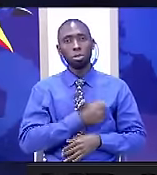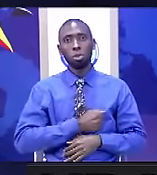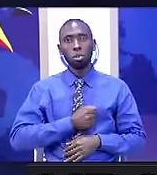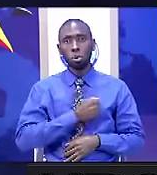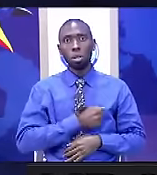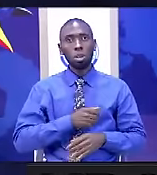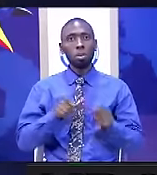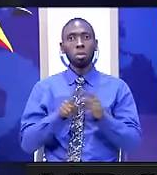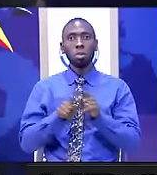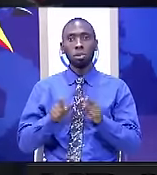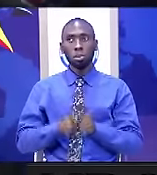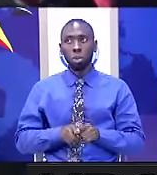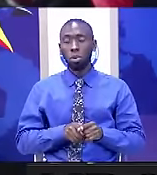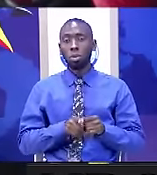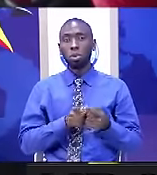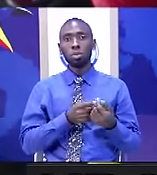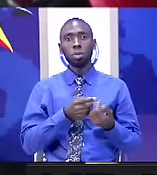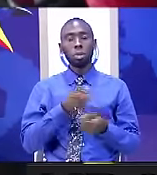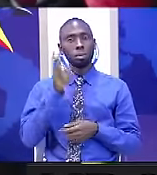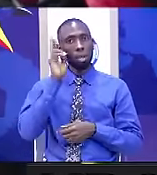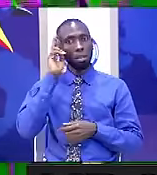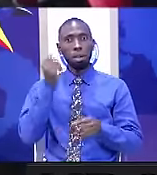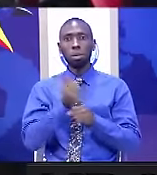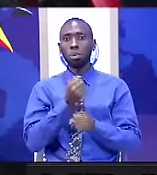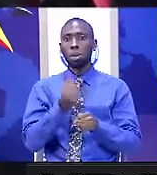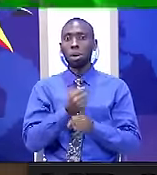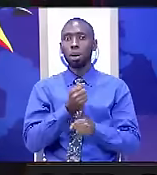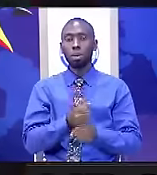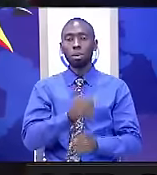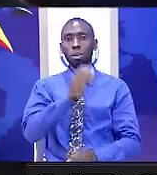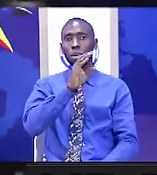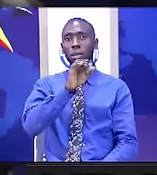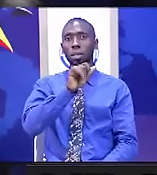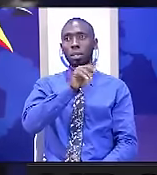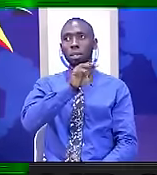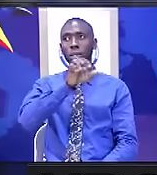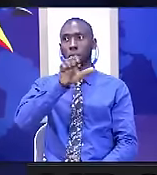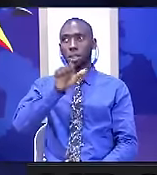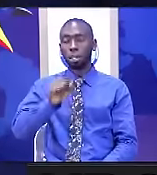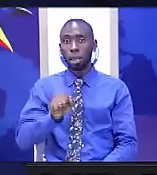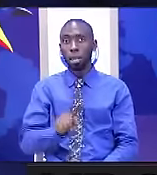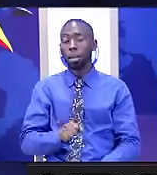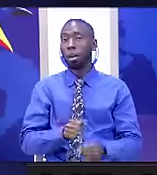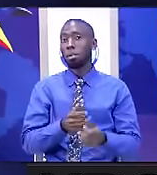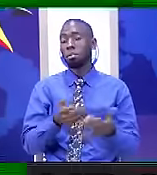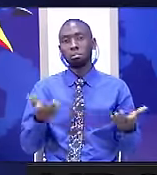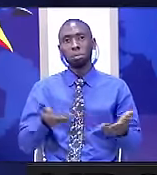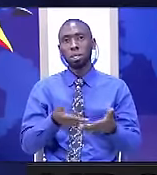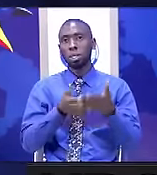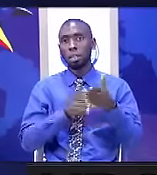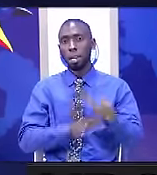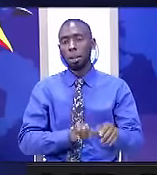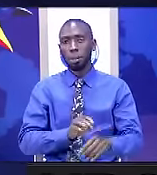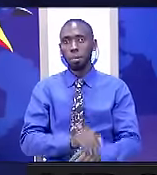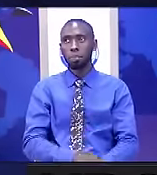na kujjukira mirimu gya mugenzi Cecilia Ogwal eyatuvudde ku